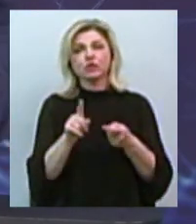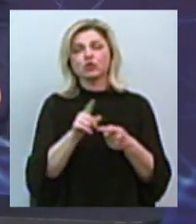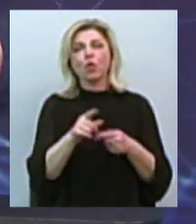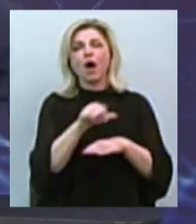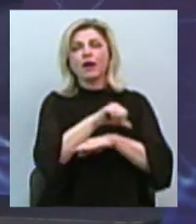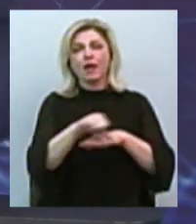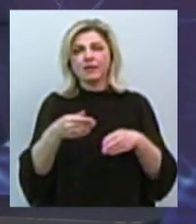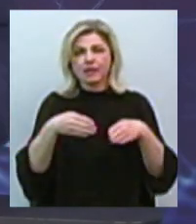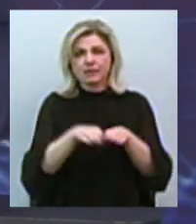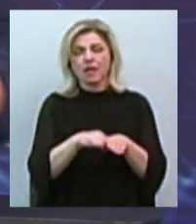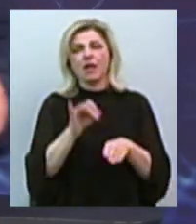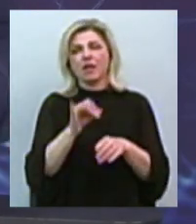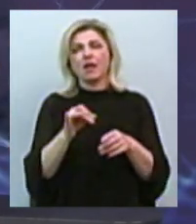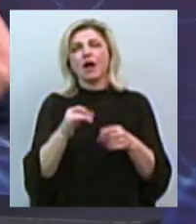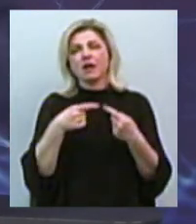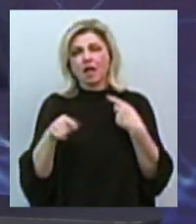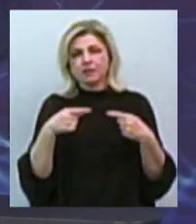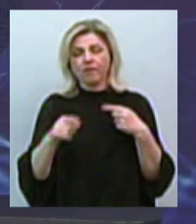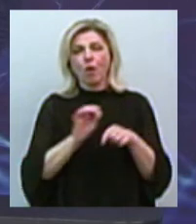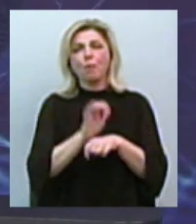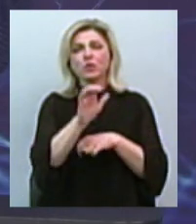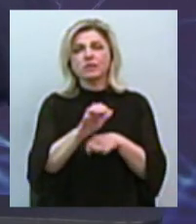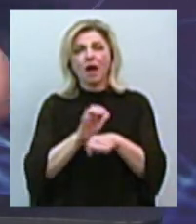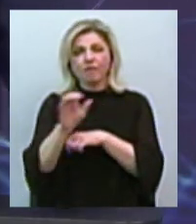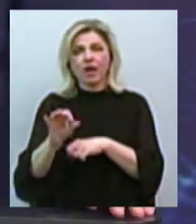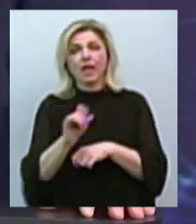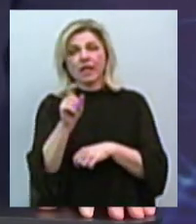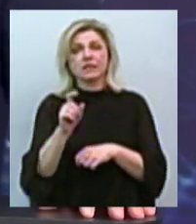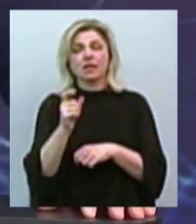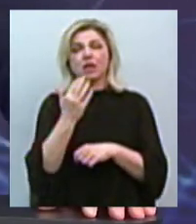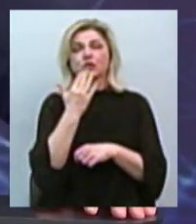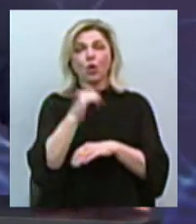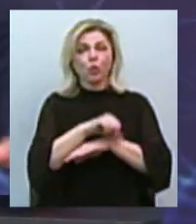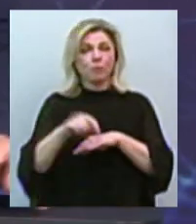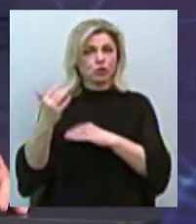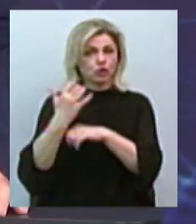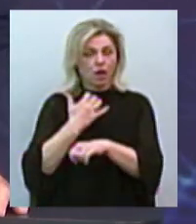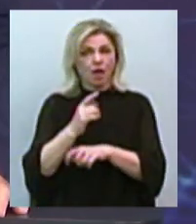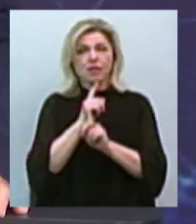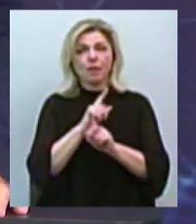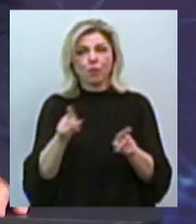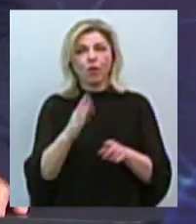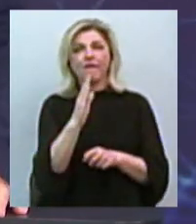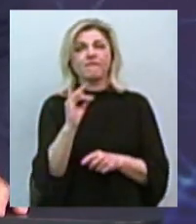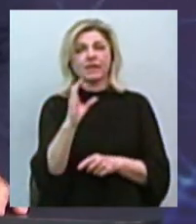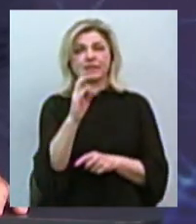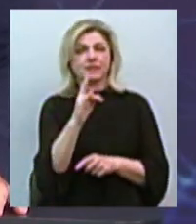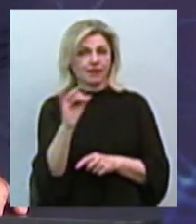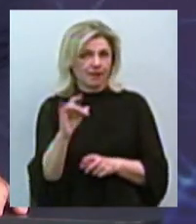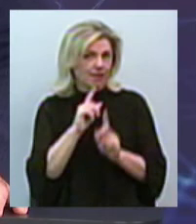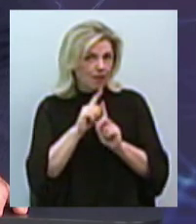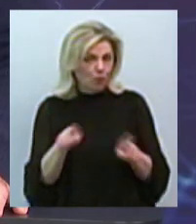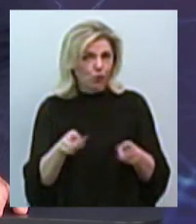разрывом в поставках продуктов питания, в том числе из-за рубежа, не будет виски какое-то время, не